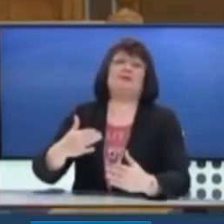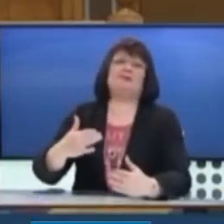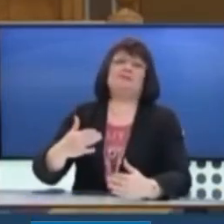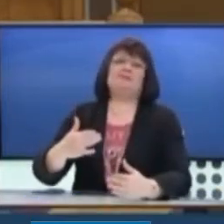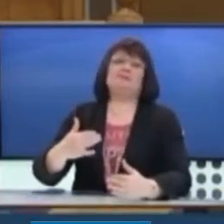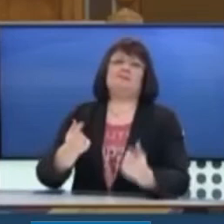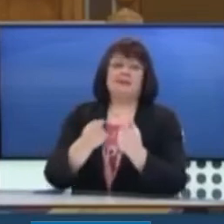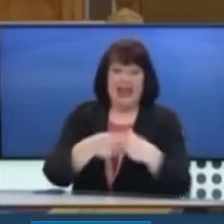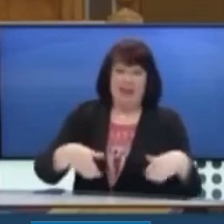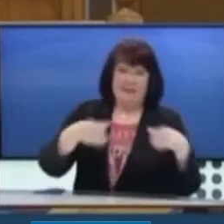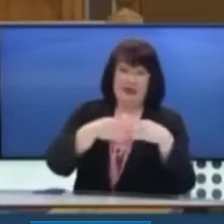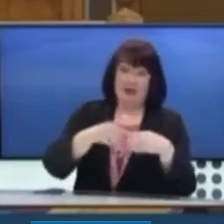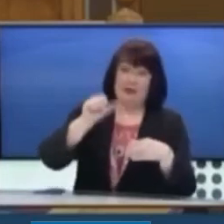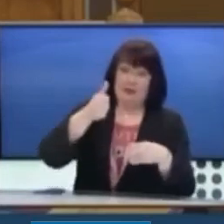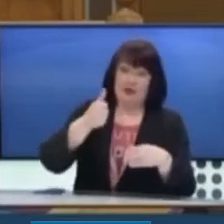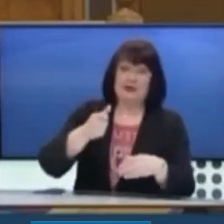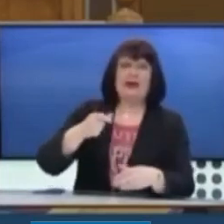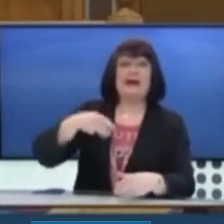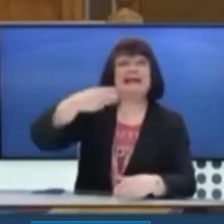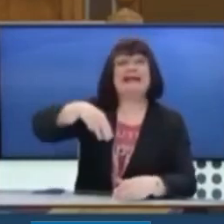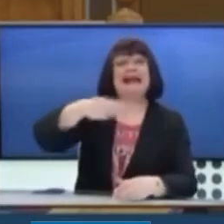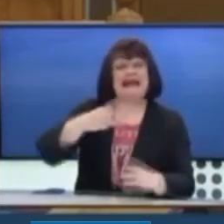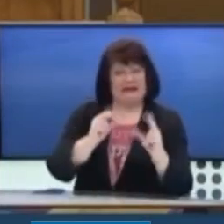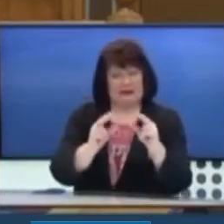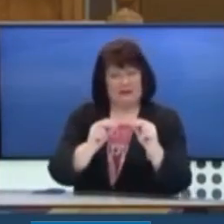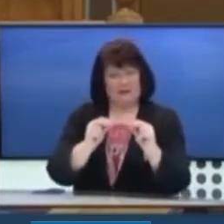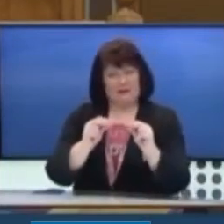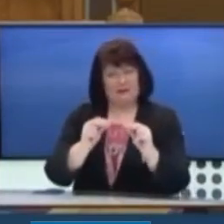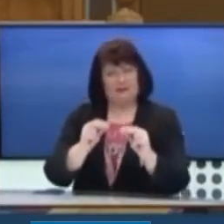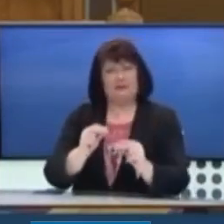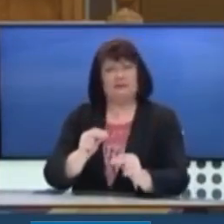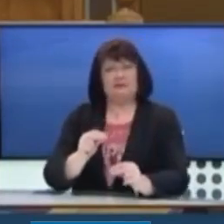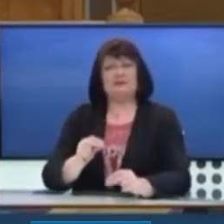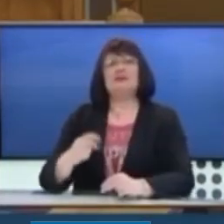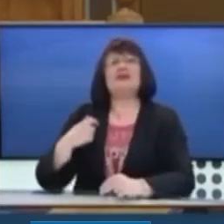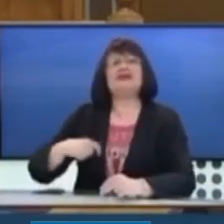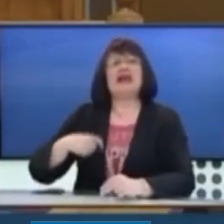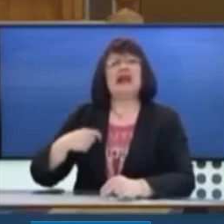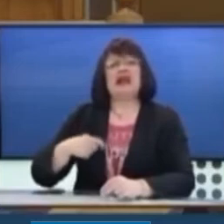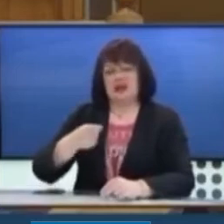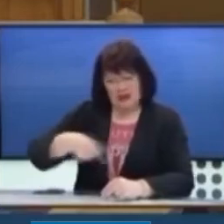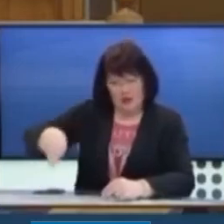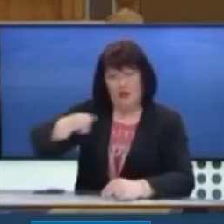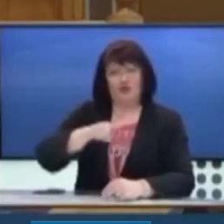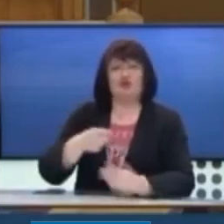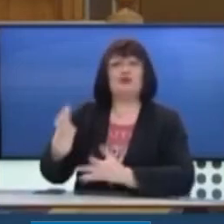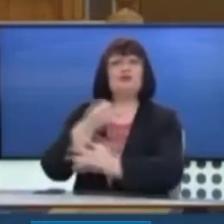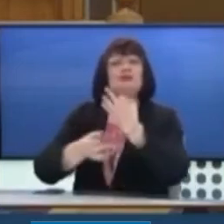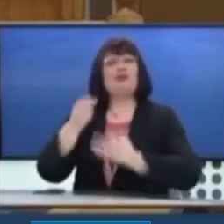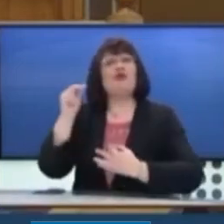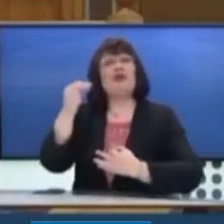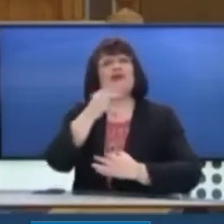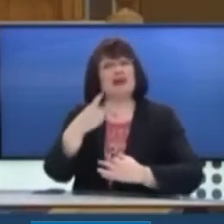επίπεδο Επιτροπής την ερχόμενη Τρίτη. Θα με ενδιαφέρει πάρα πολύ από τα στελέχη σας, αυτό ισχύει για όλους τους πολιτικούς